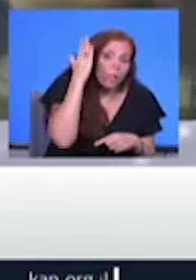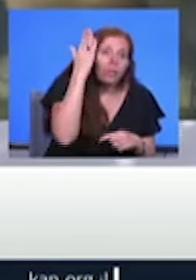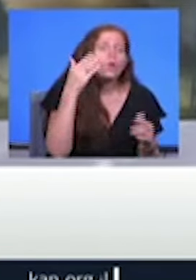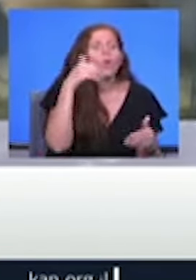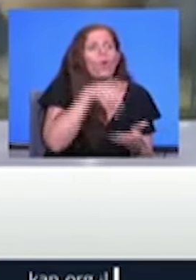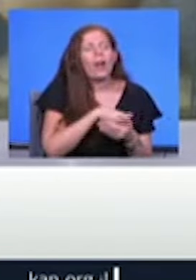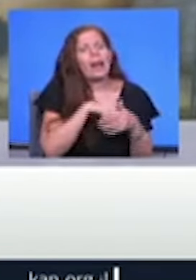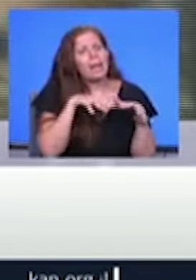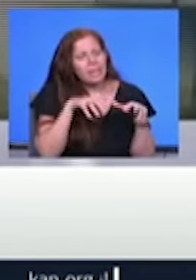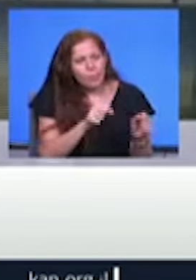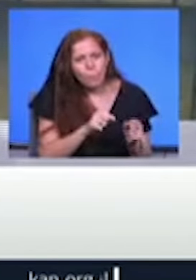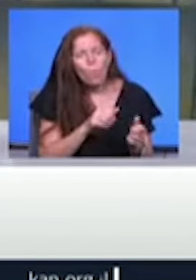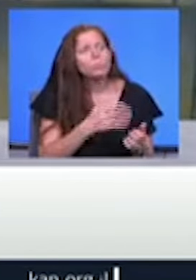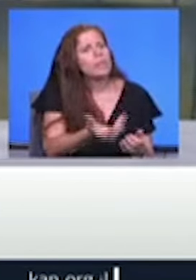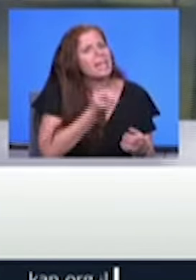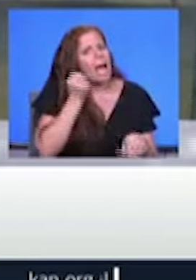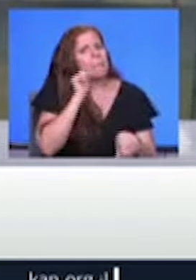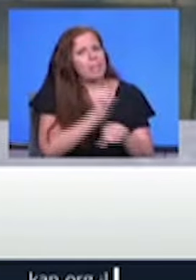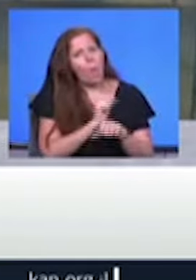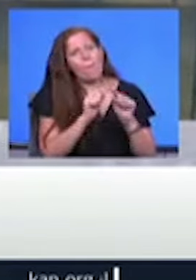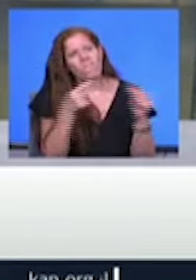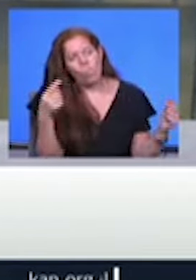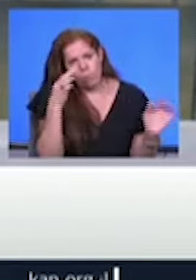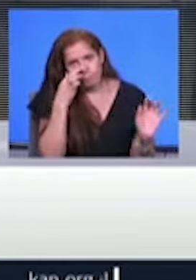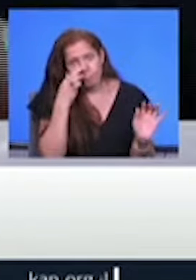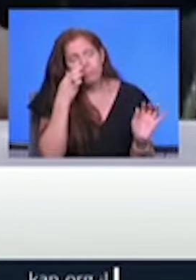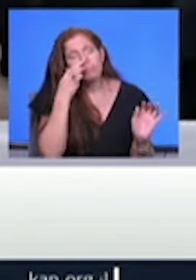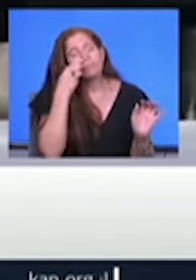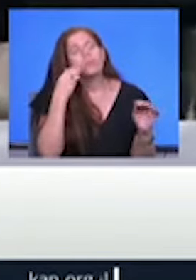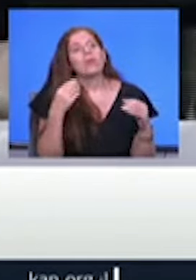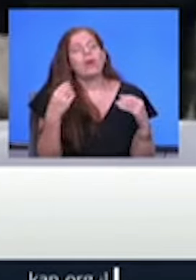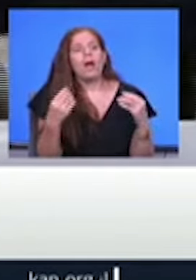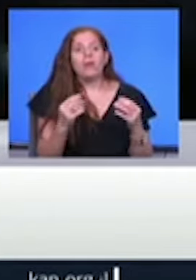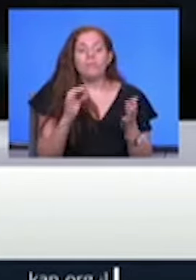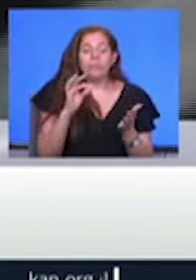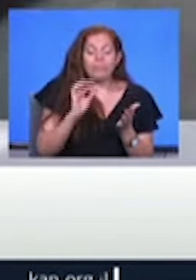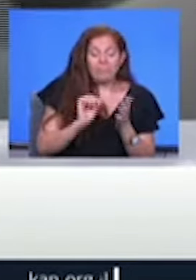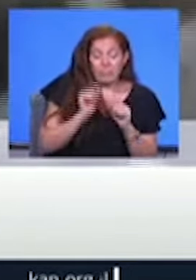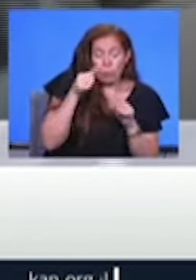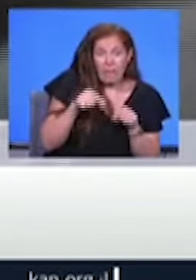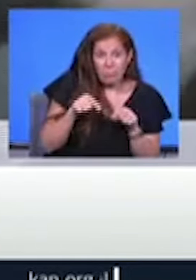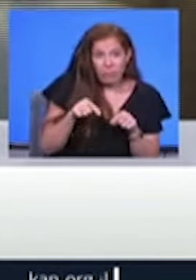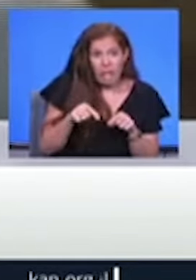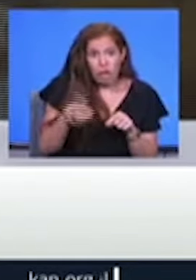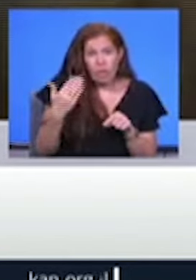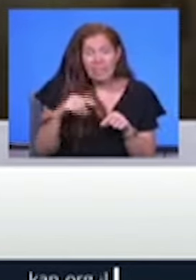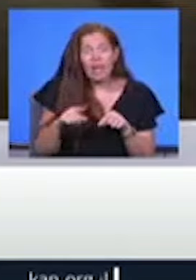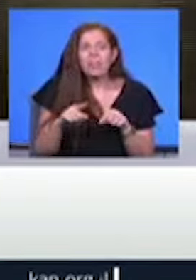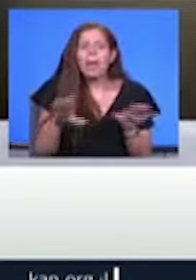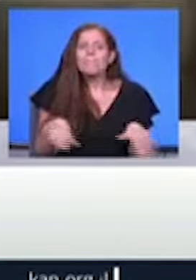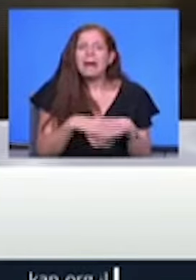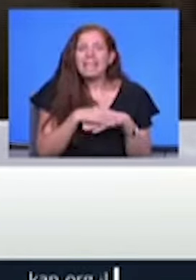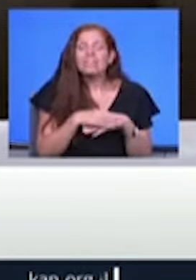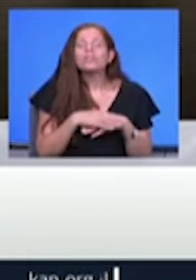התנחלויות, לקיחת בני ערובה וכו'. נקודת המפתח שהייתה היא הברית